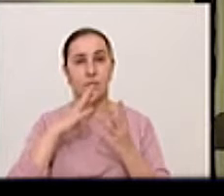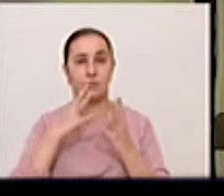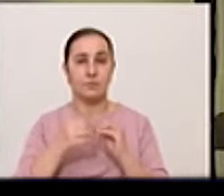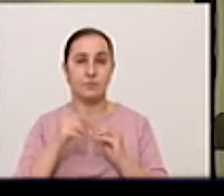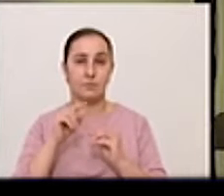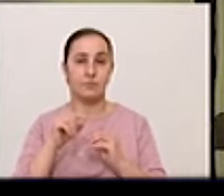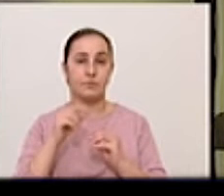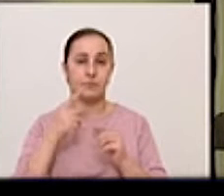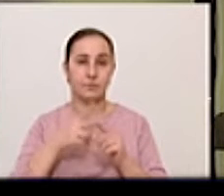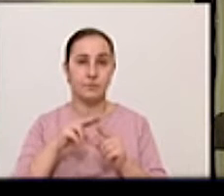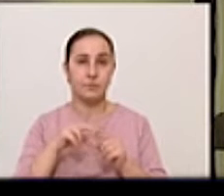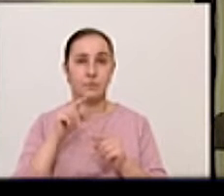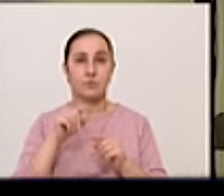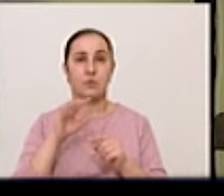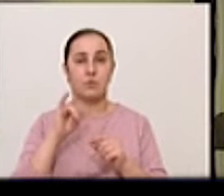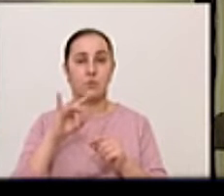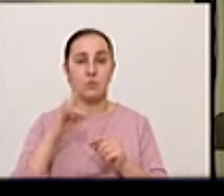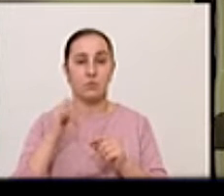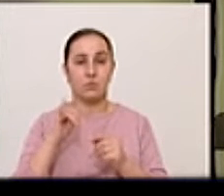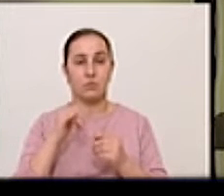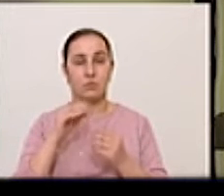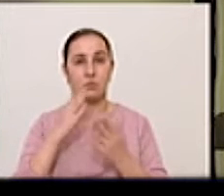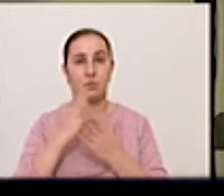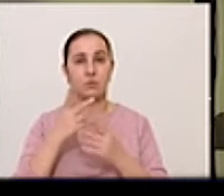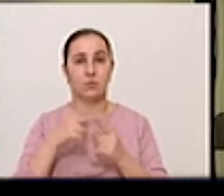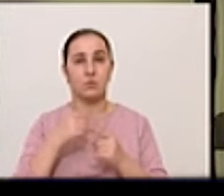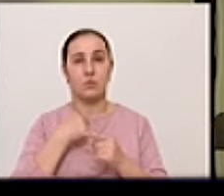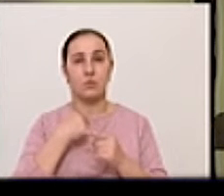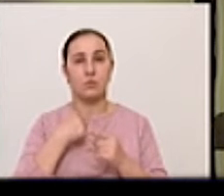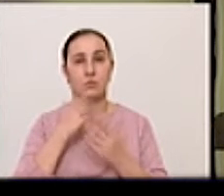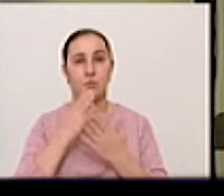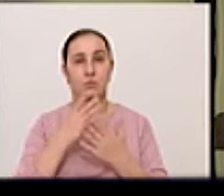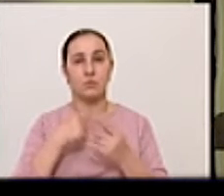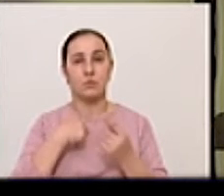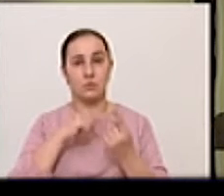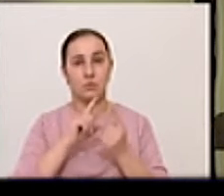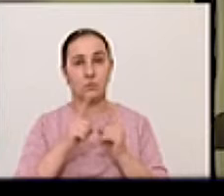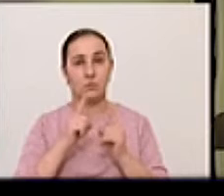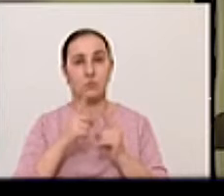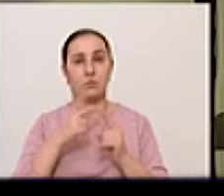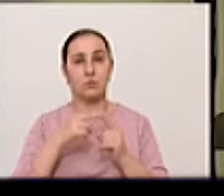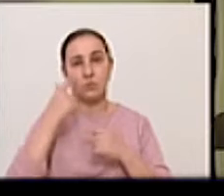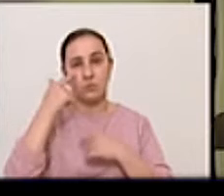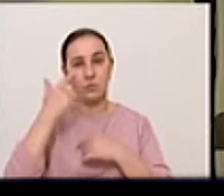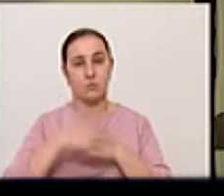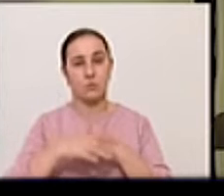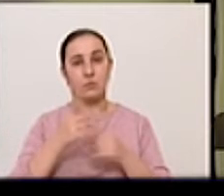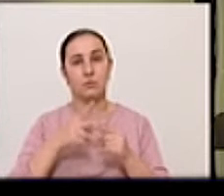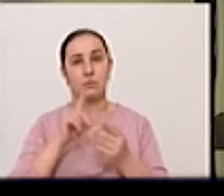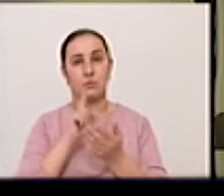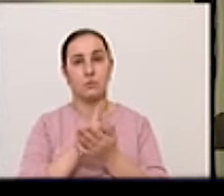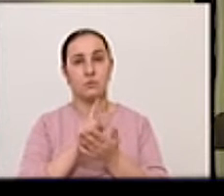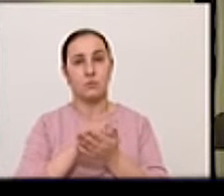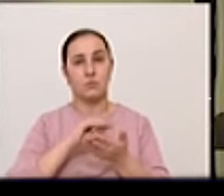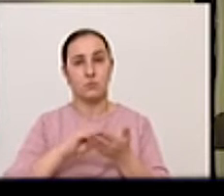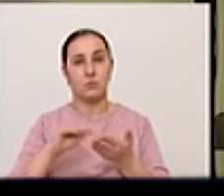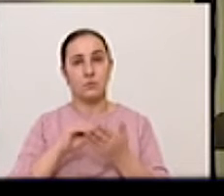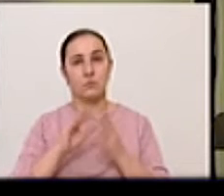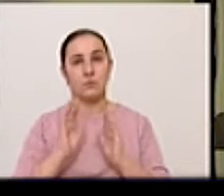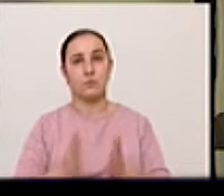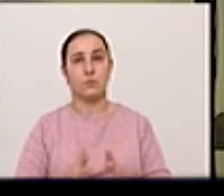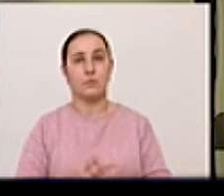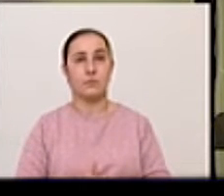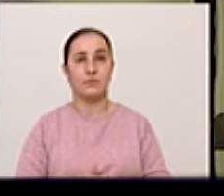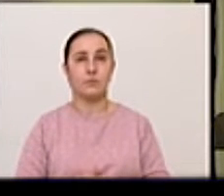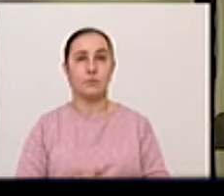asosida aynan urg'u ta'sirida tovushlarda bo'layotgan o'zgarishlarni tushunib, mashqlarni yozishga harakat